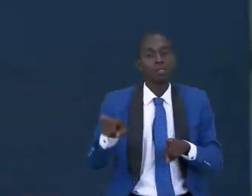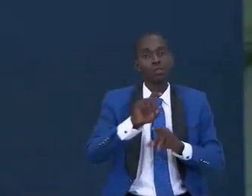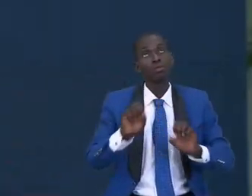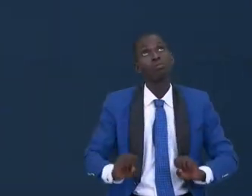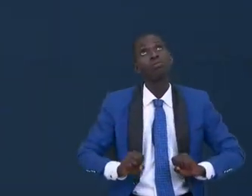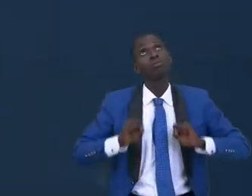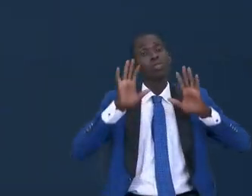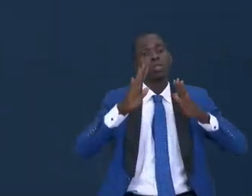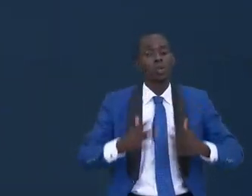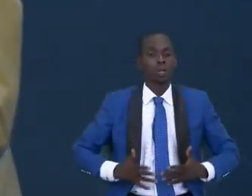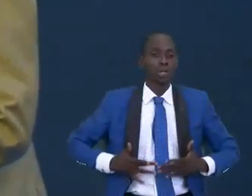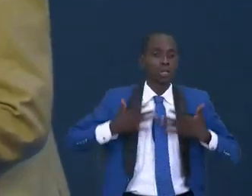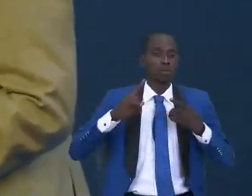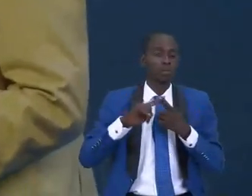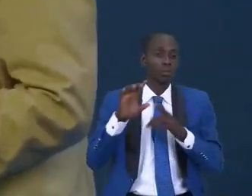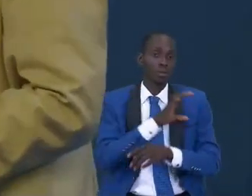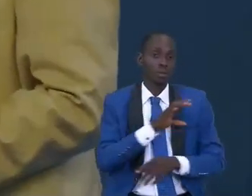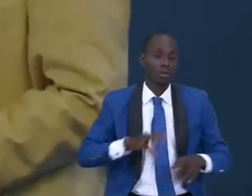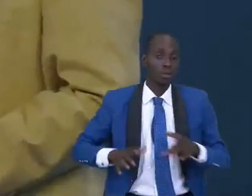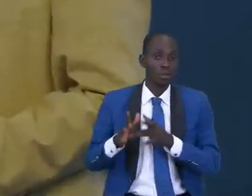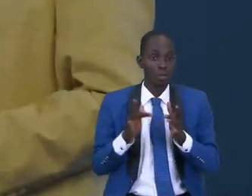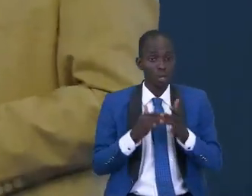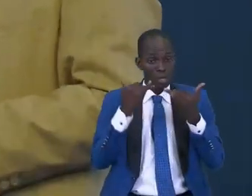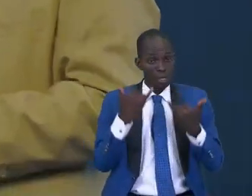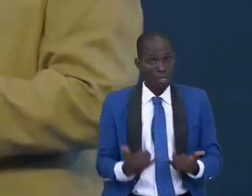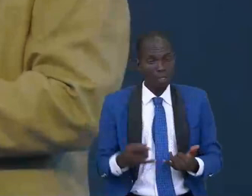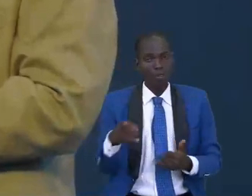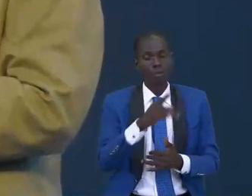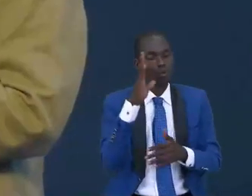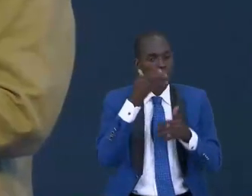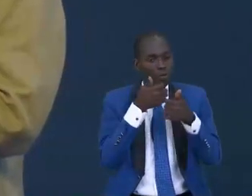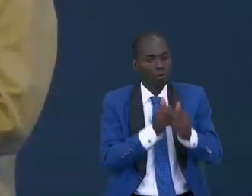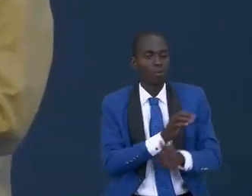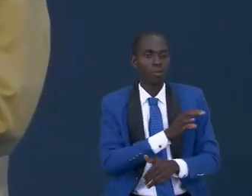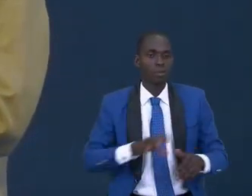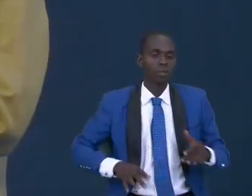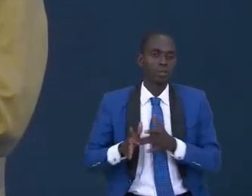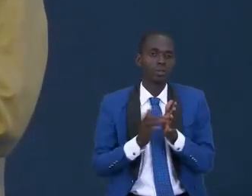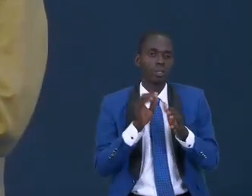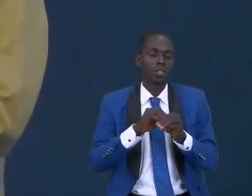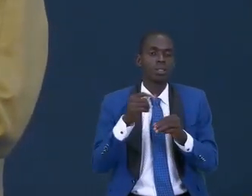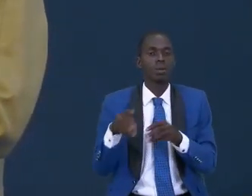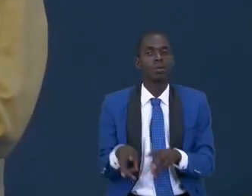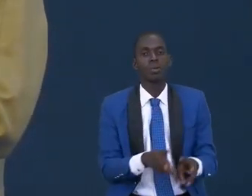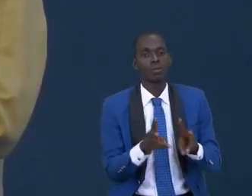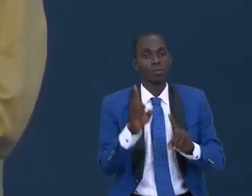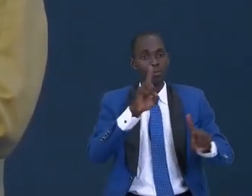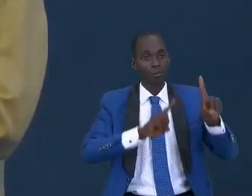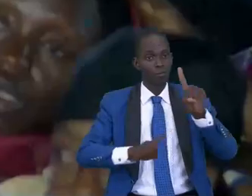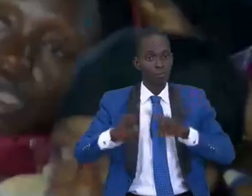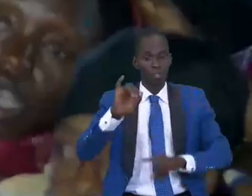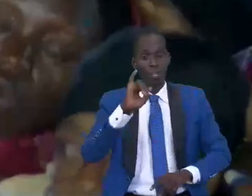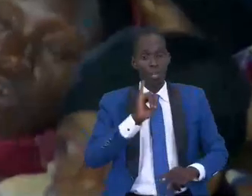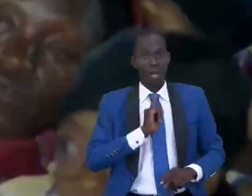Il suivit Jésus dans le chemin. Comme tu donnes ta vie à Jésus, maintenant, tu vas suivre Jésus dans le